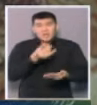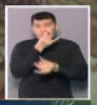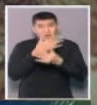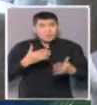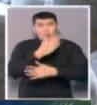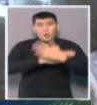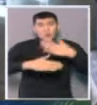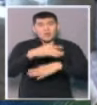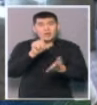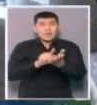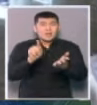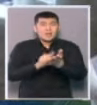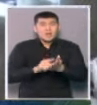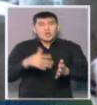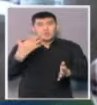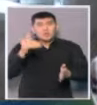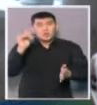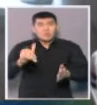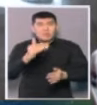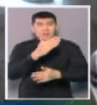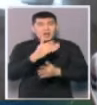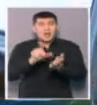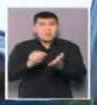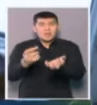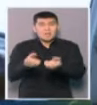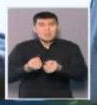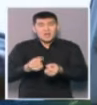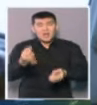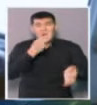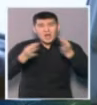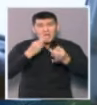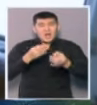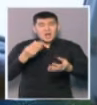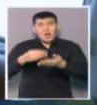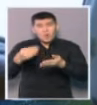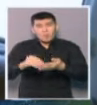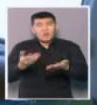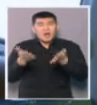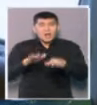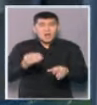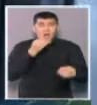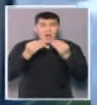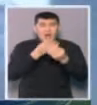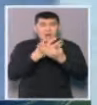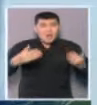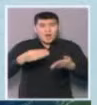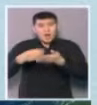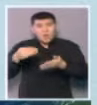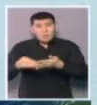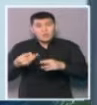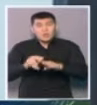топ мүгедектігіне берілетін 50 мың теңгенің тең жартысын дәрі-дәрмекке жұмсайды. Қалғанына тұтынар азық-түлігін